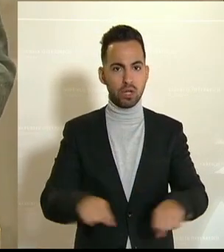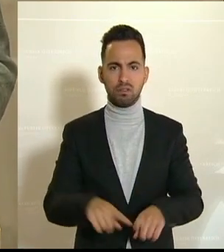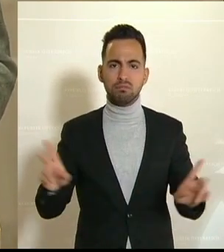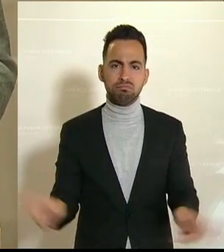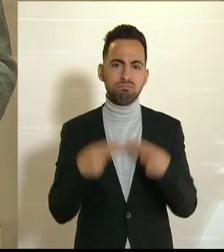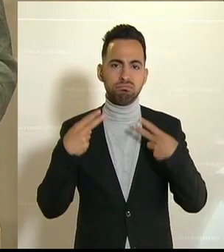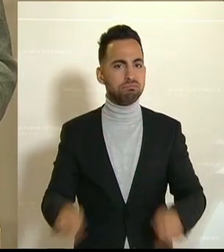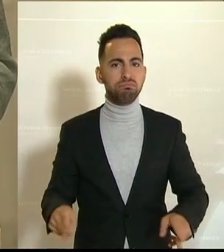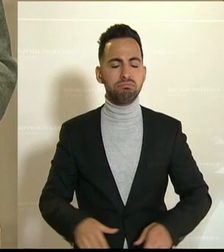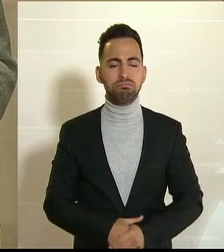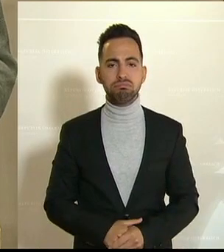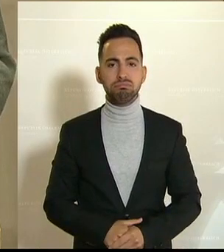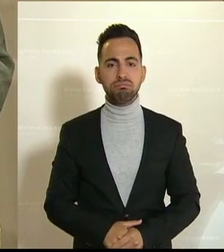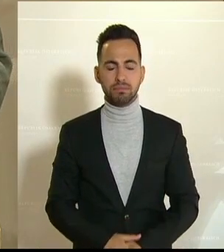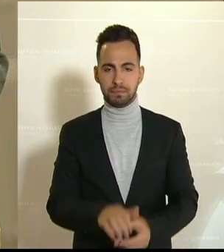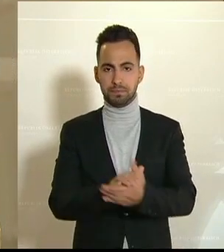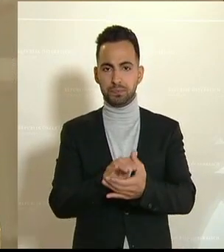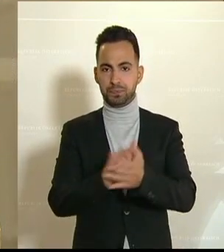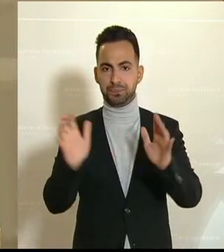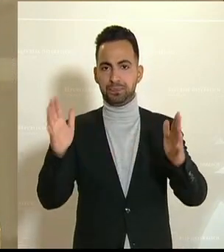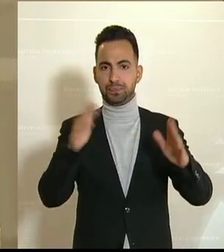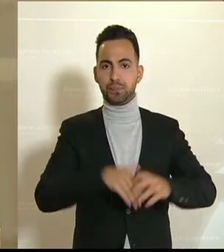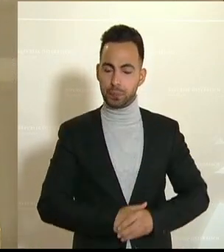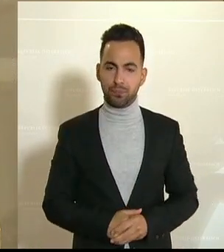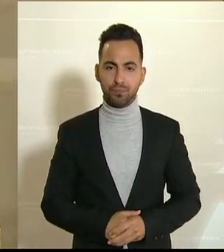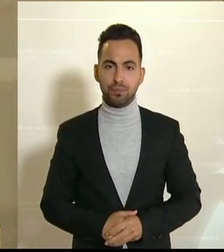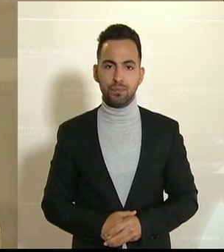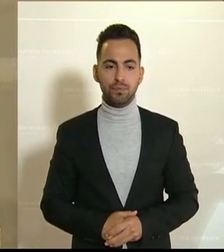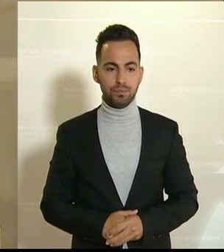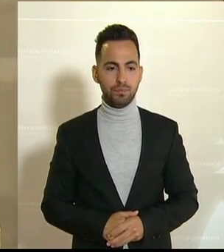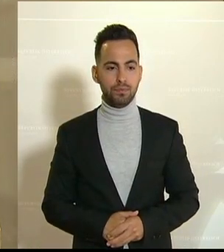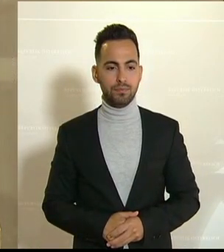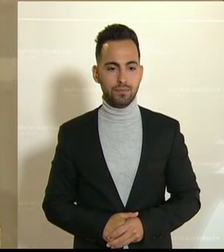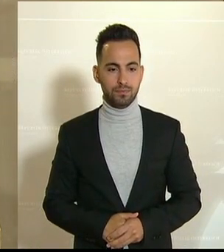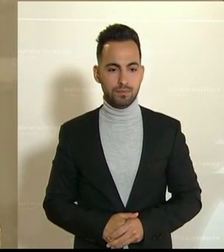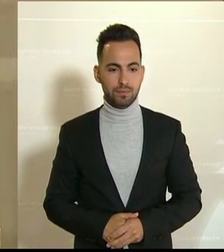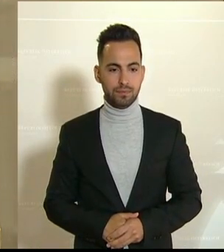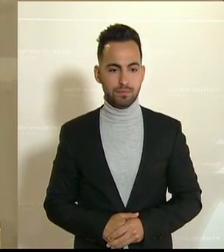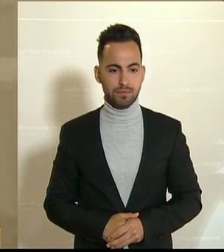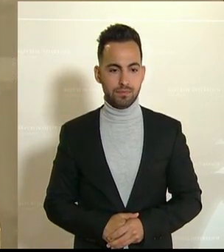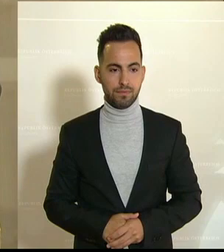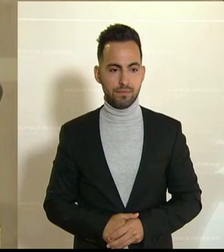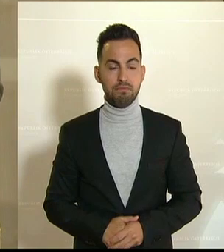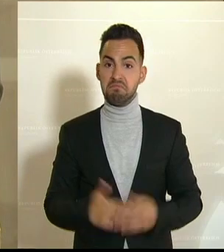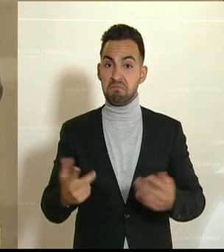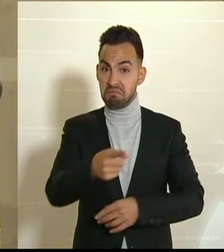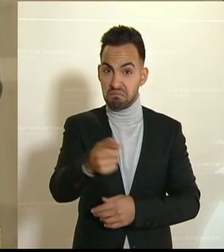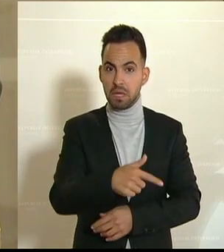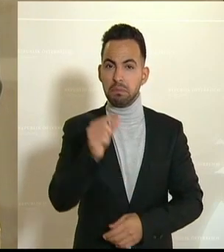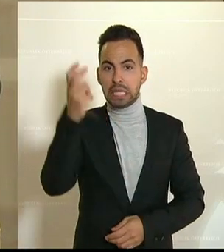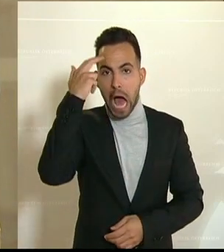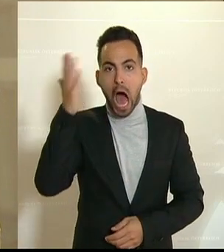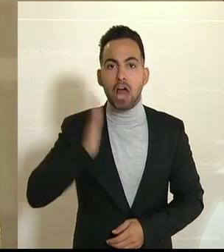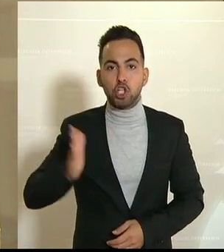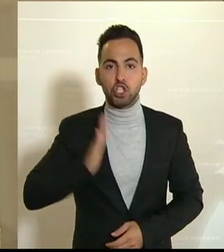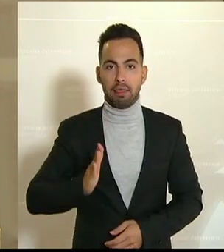vertretbar. Und wenn Sie auch nur einen einzigen Funken Anstand